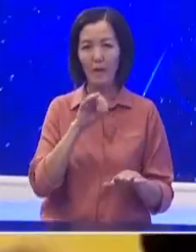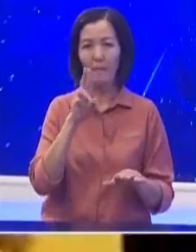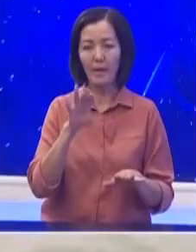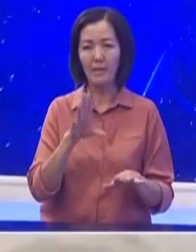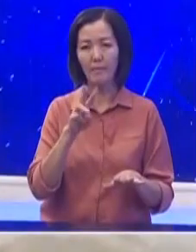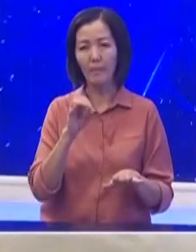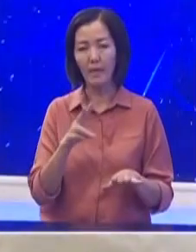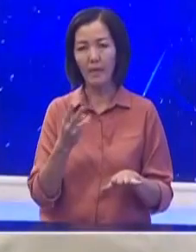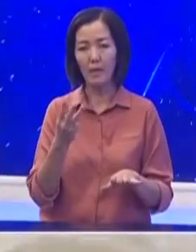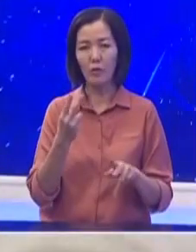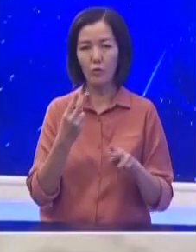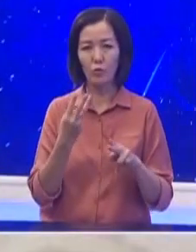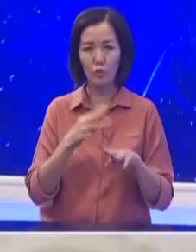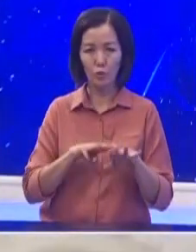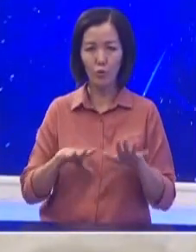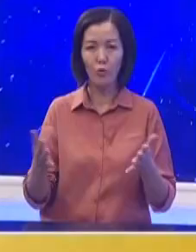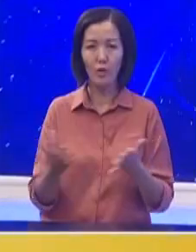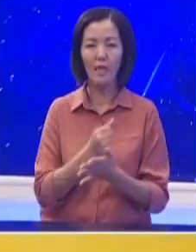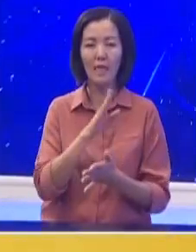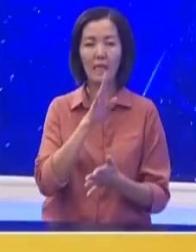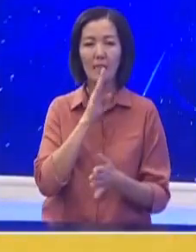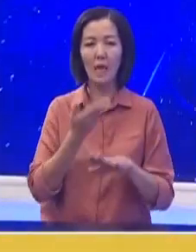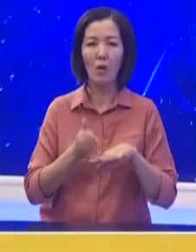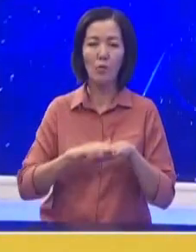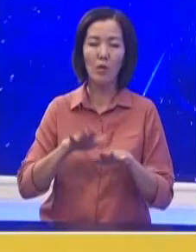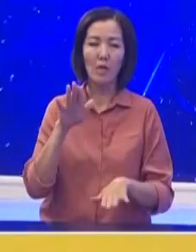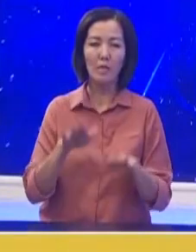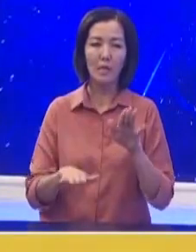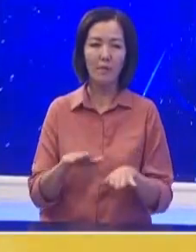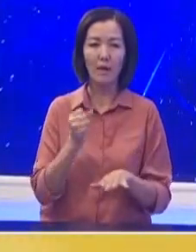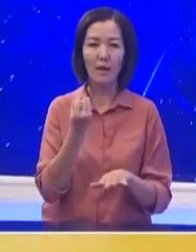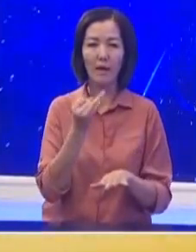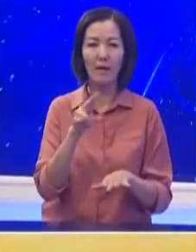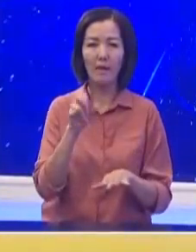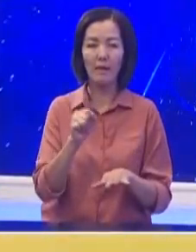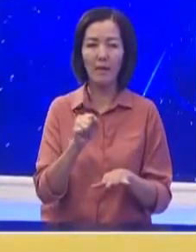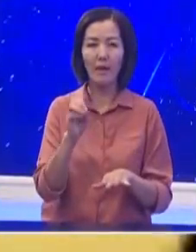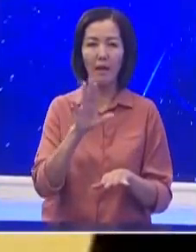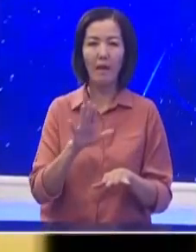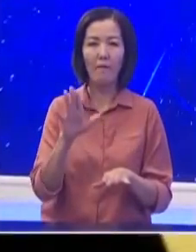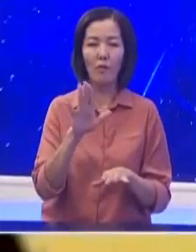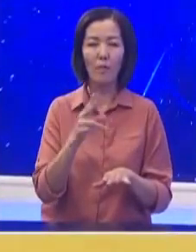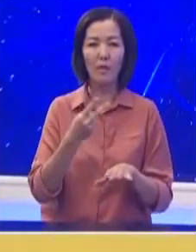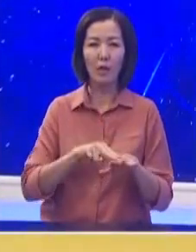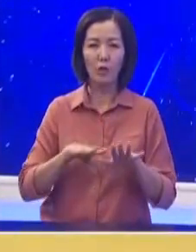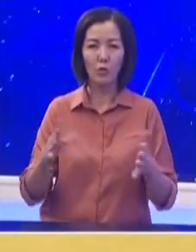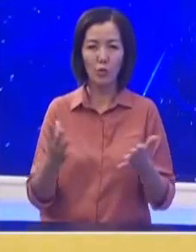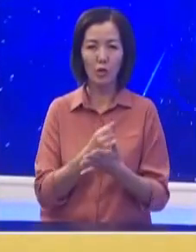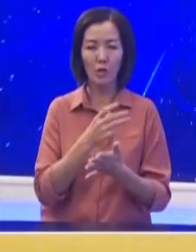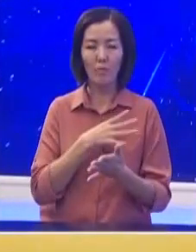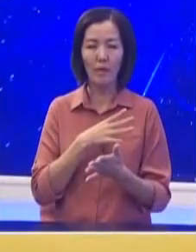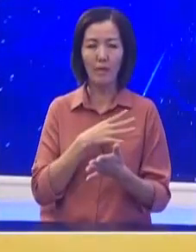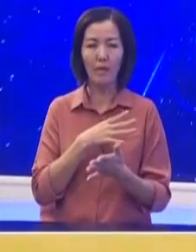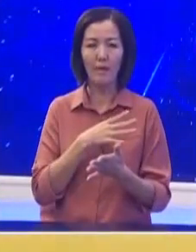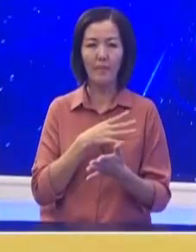Мирлан қоланы қанағат тұтты. Қыздар арасында аса ауыр салмақта күрескен Аида Тойшыбекова Еуропа кубогының күміс жүлдесіне ие болды.